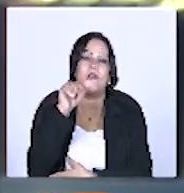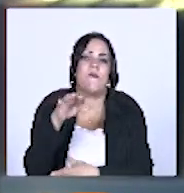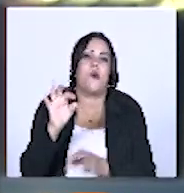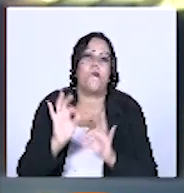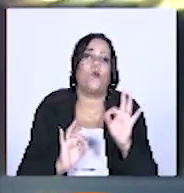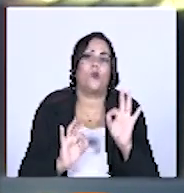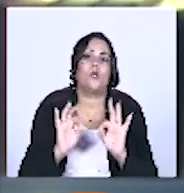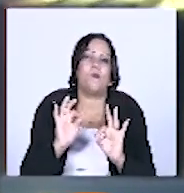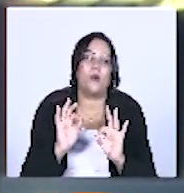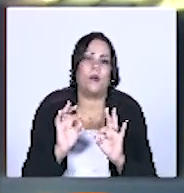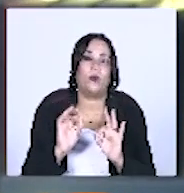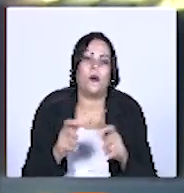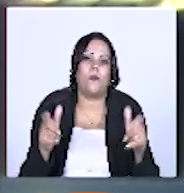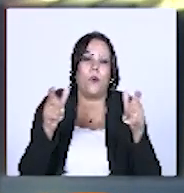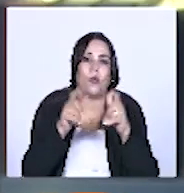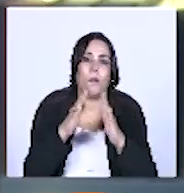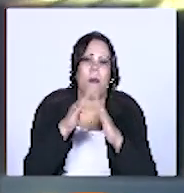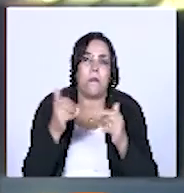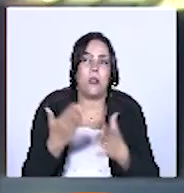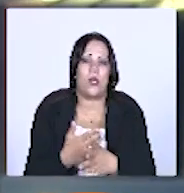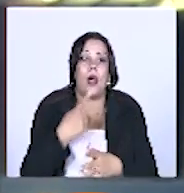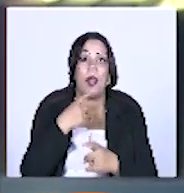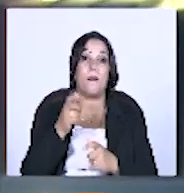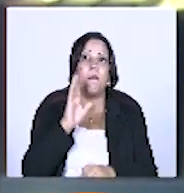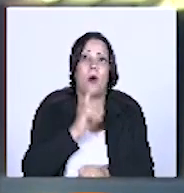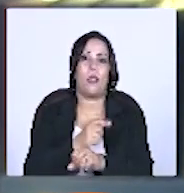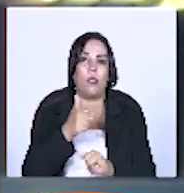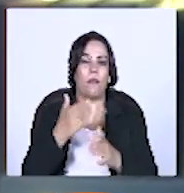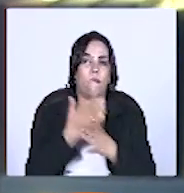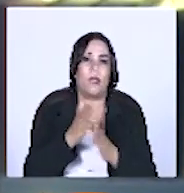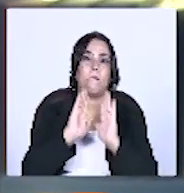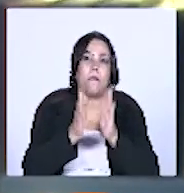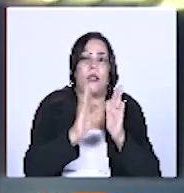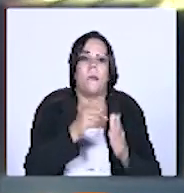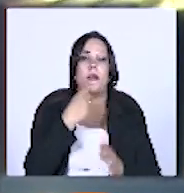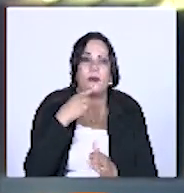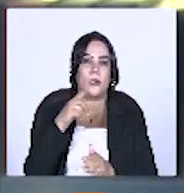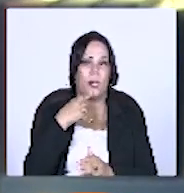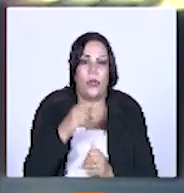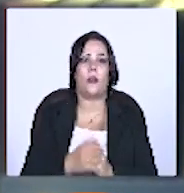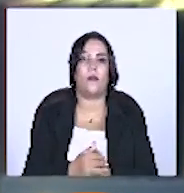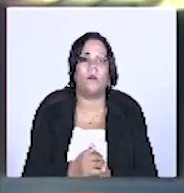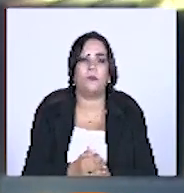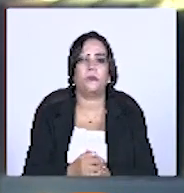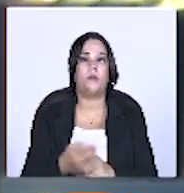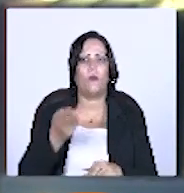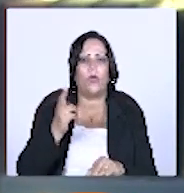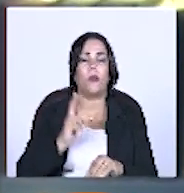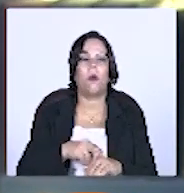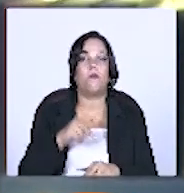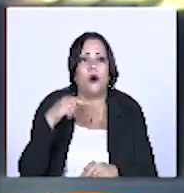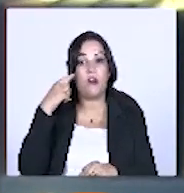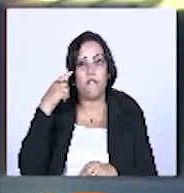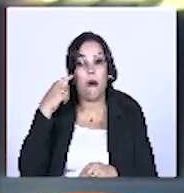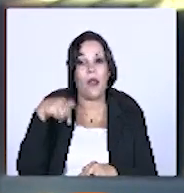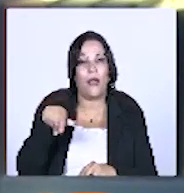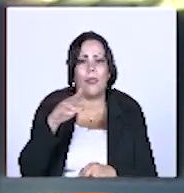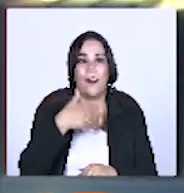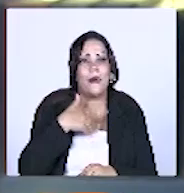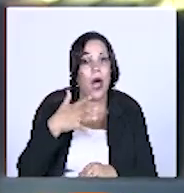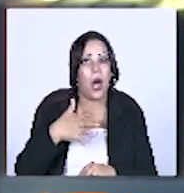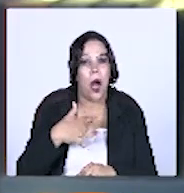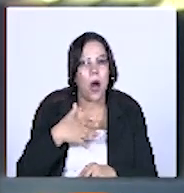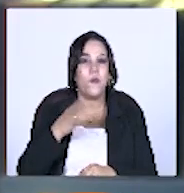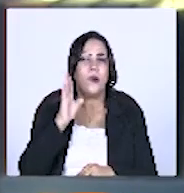منظمات المجتمع المدني كانت ندوه سري في مكتبه الاسكندريه واعتقد ان احنا محتاجين